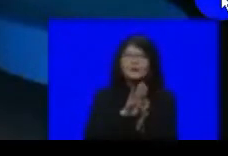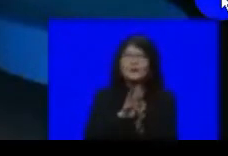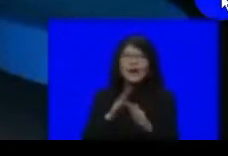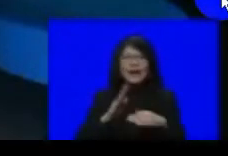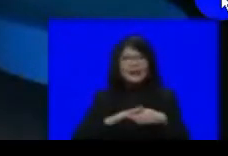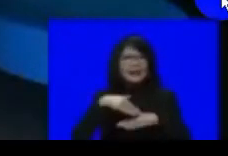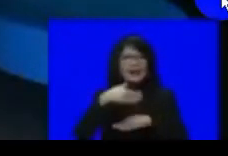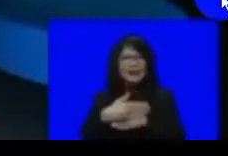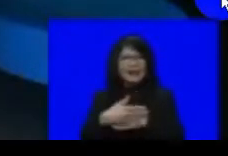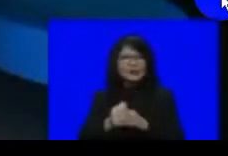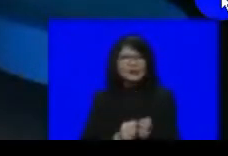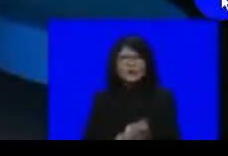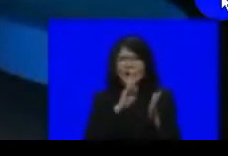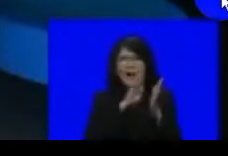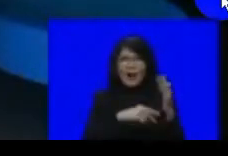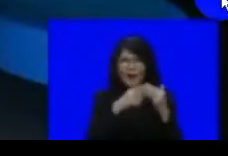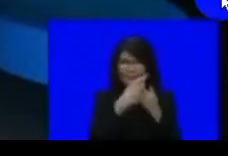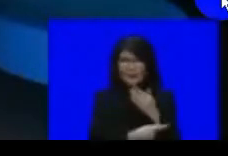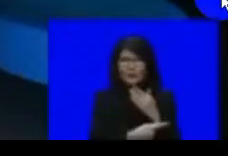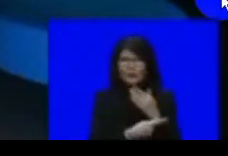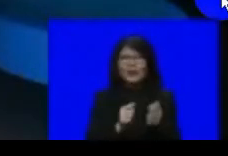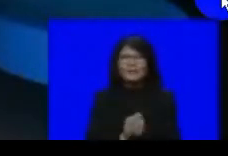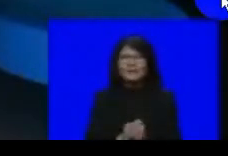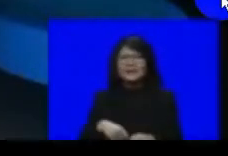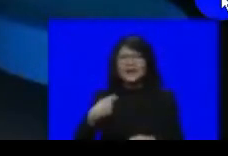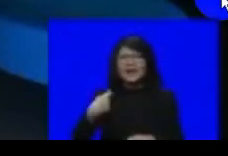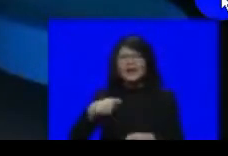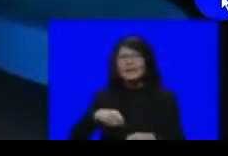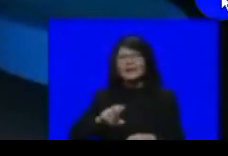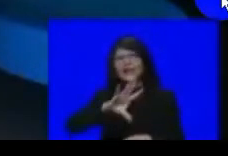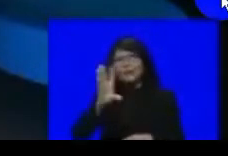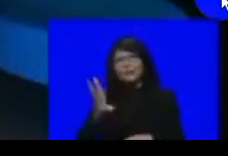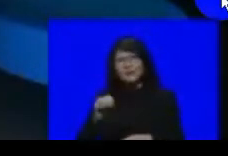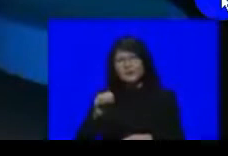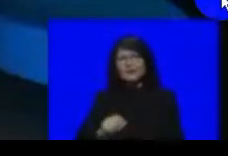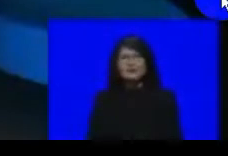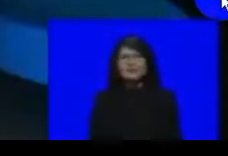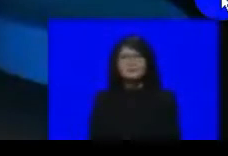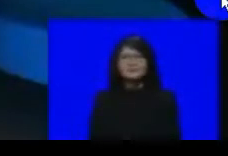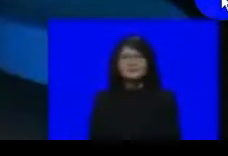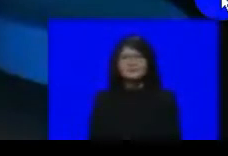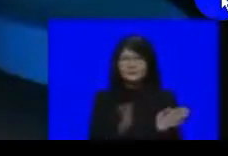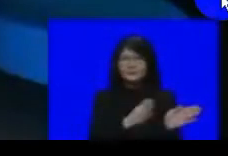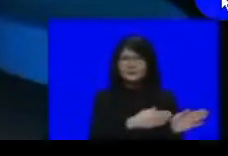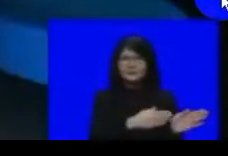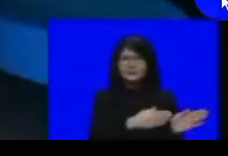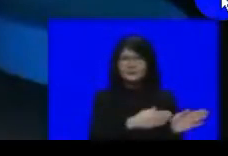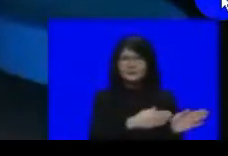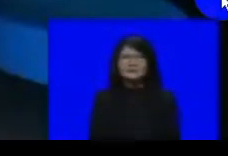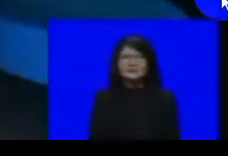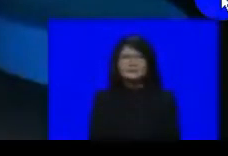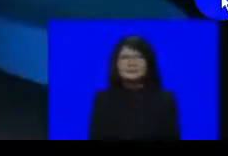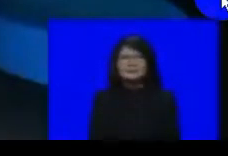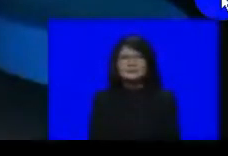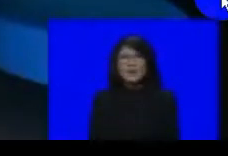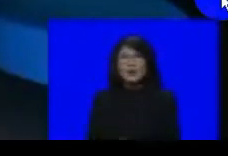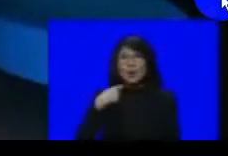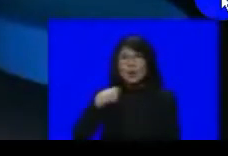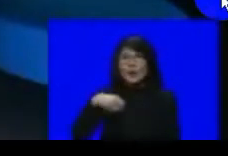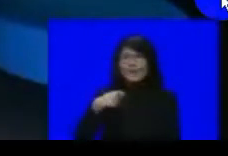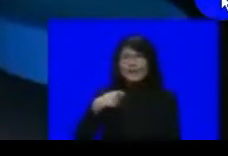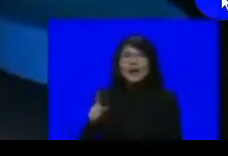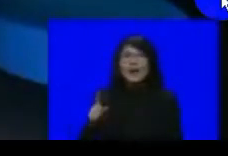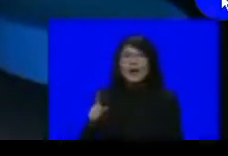kelanjutan dari apa yang memang sudah diprogramkan oleh Kemenkominfo ya. Dan kita akan lanjut ke pertanyaan selanjutnya. Kali ini untuk